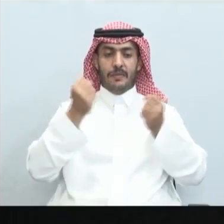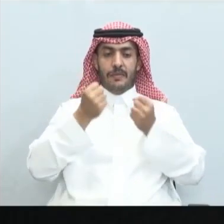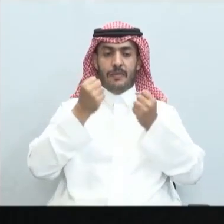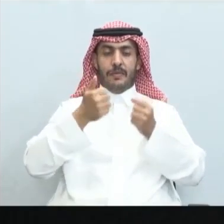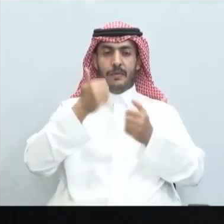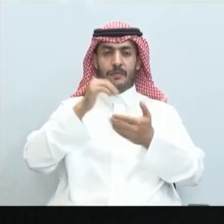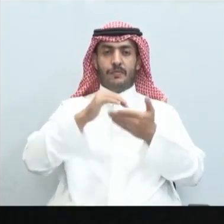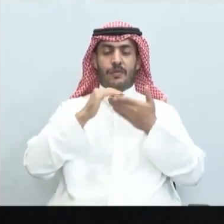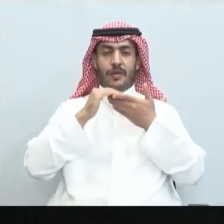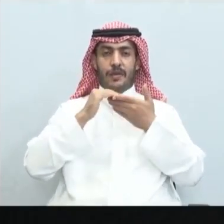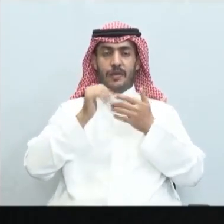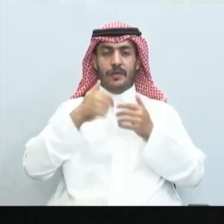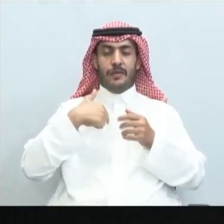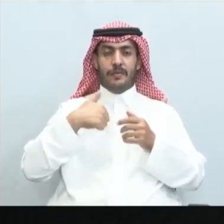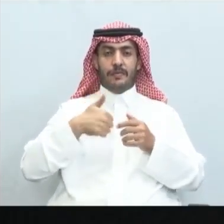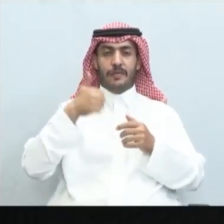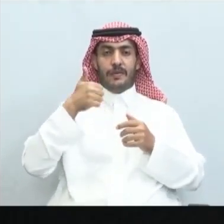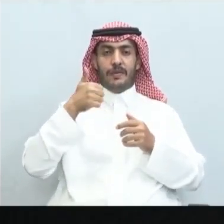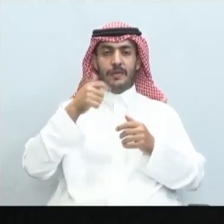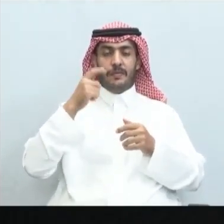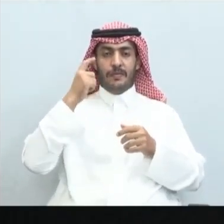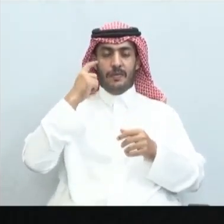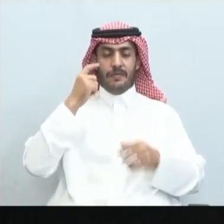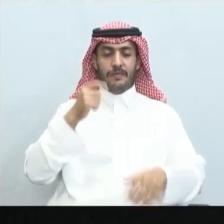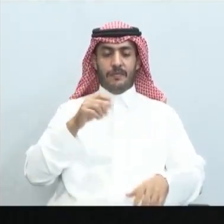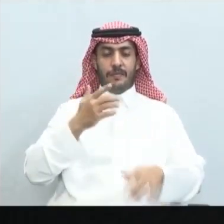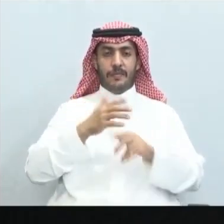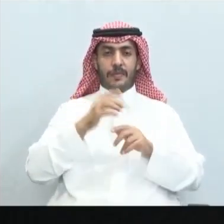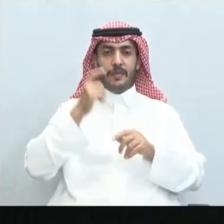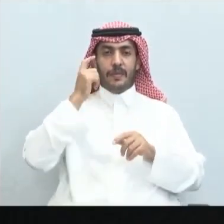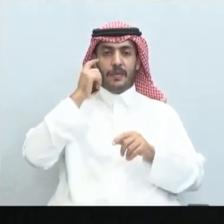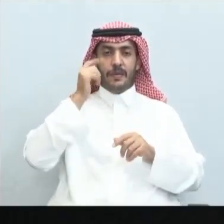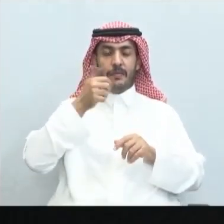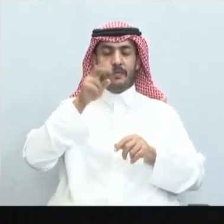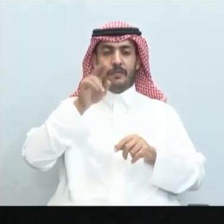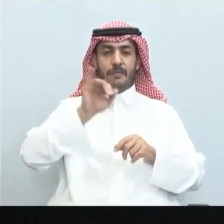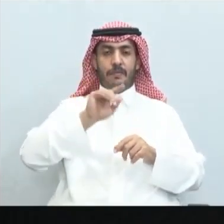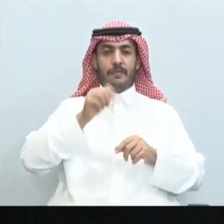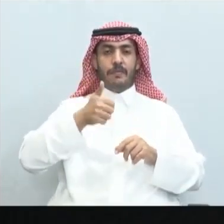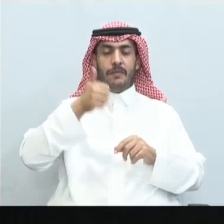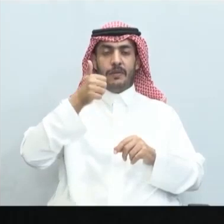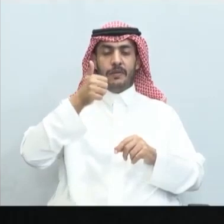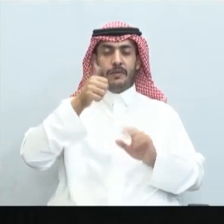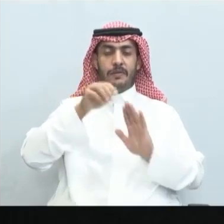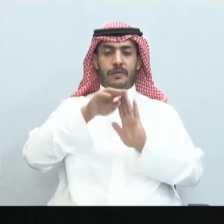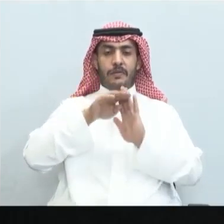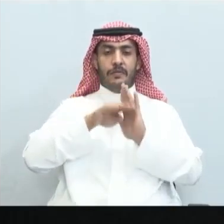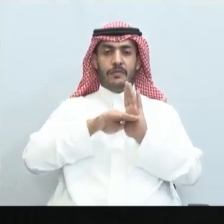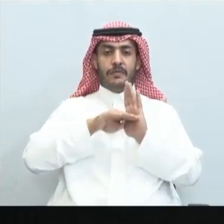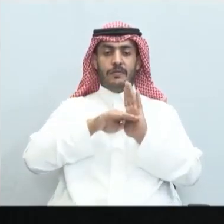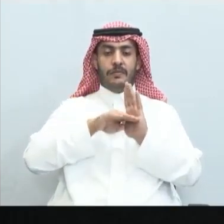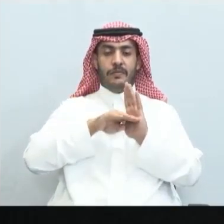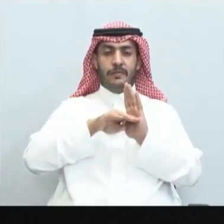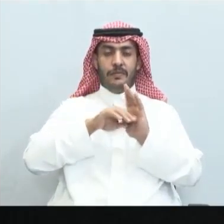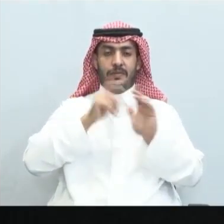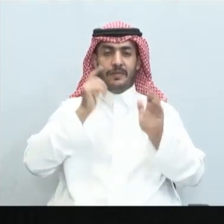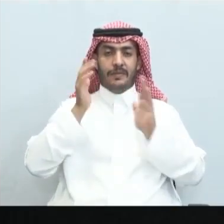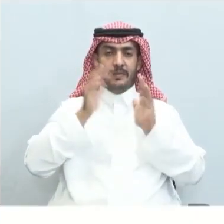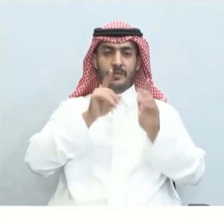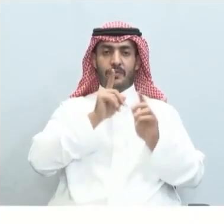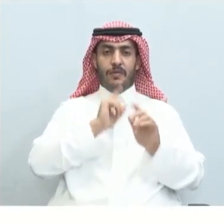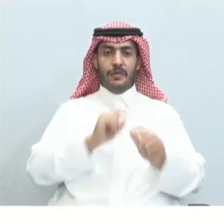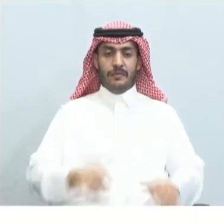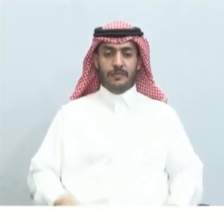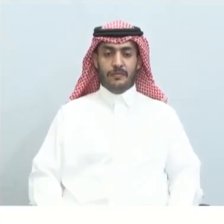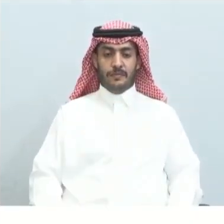التي تساعدنا على الحصول على المعرفه فالمعرفه لن يتم حصول عليها بفتره وجيزه